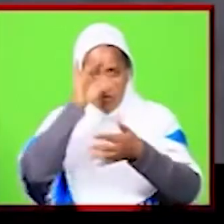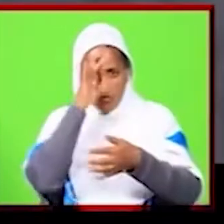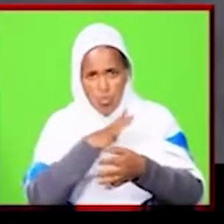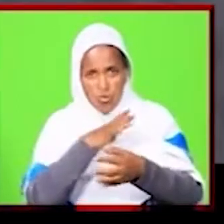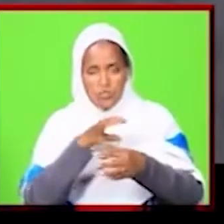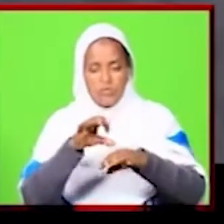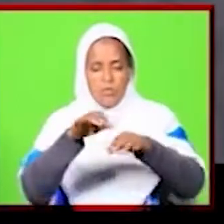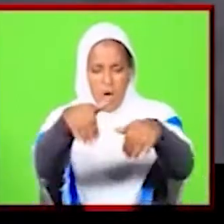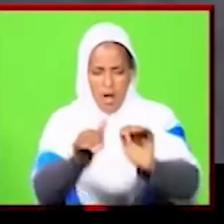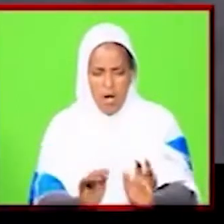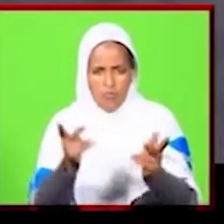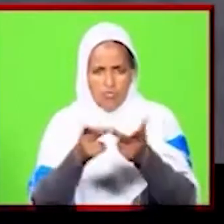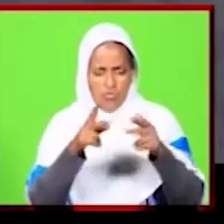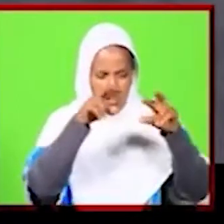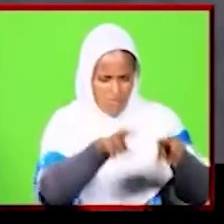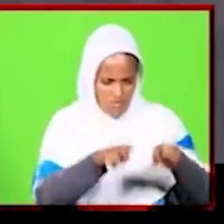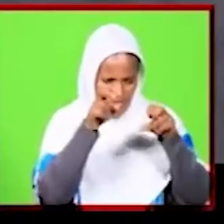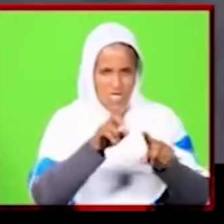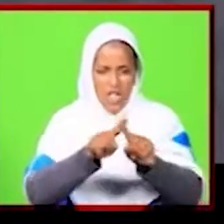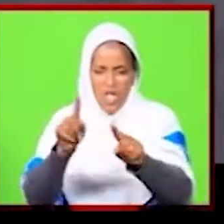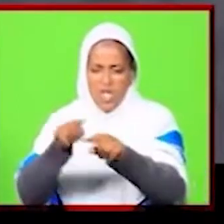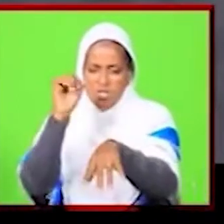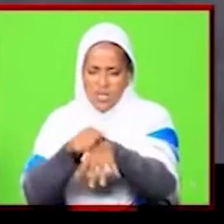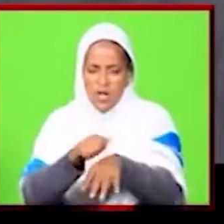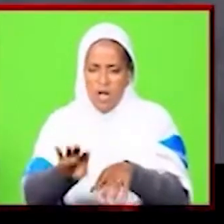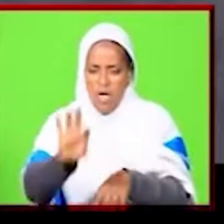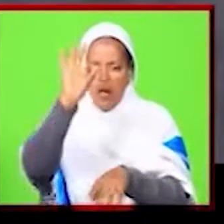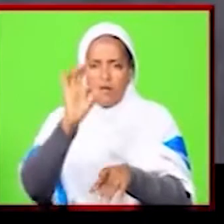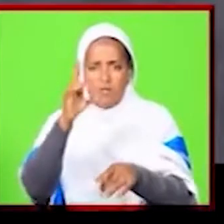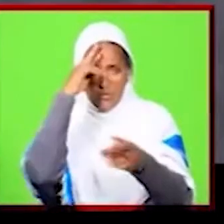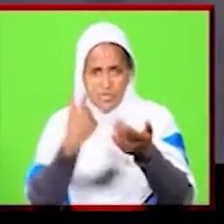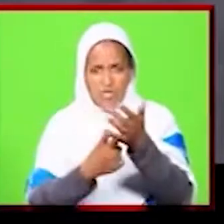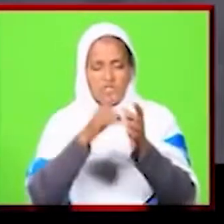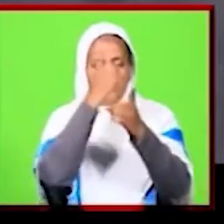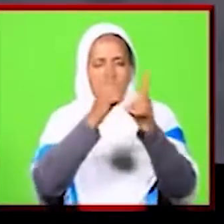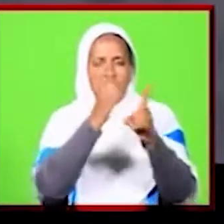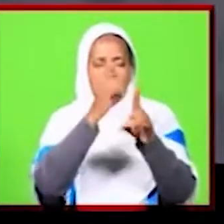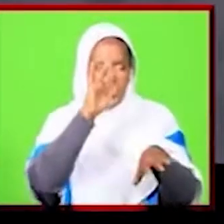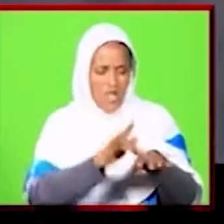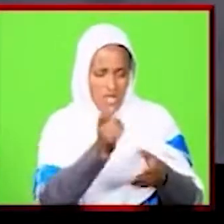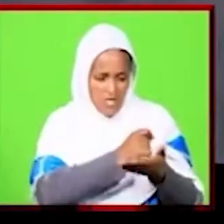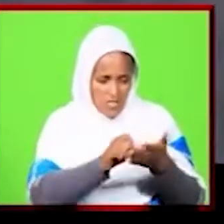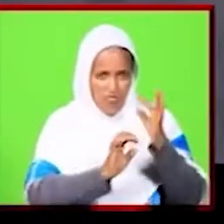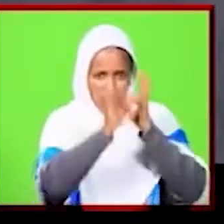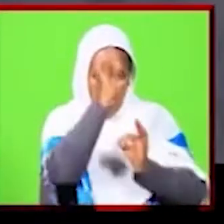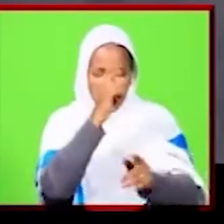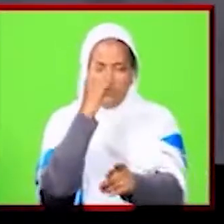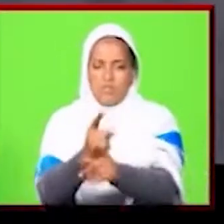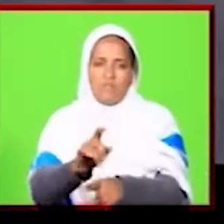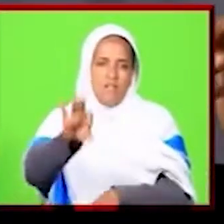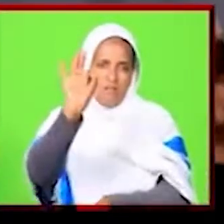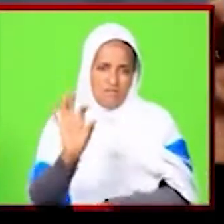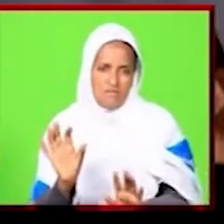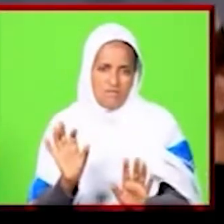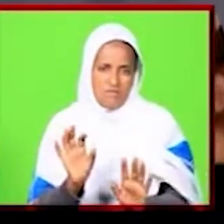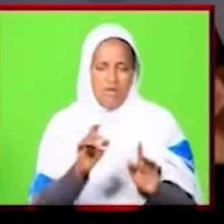በኢጂፕቶሎጂስቶች በግብፅ የግብፅን ታሪክ በሚያጠኑ ሰዎች መቃብሮች እየተቆፈሩ የተለያዩ ድንጋዮች ጽሑፎች በተገኙ መጠን ልክ